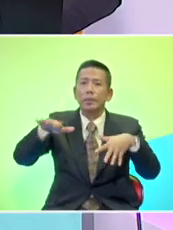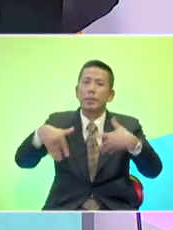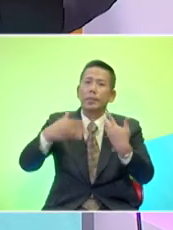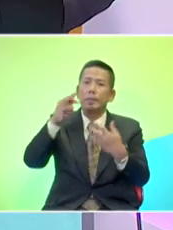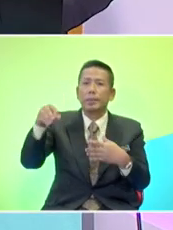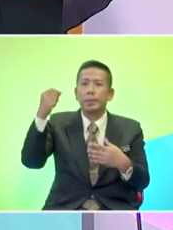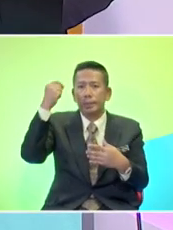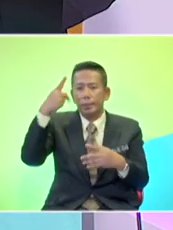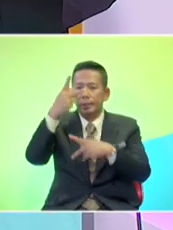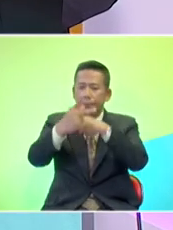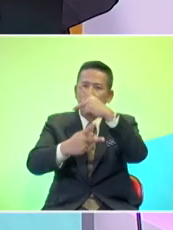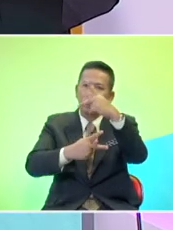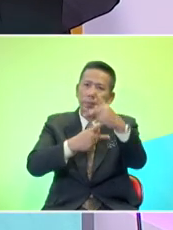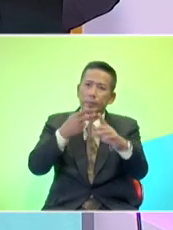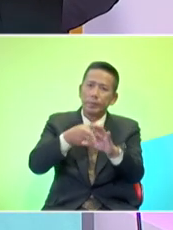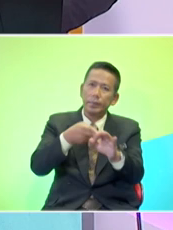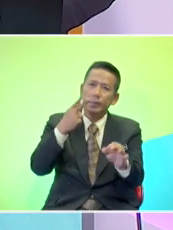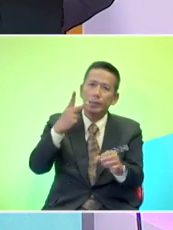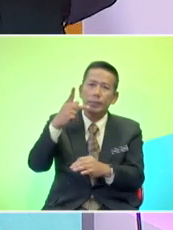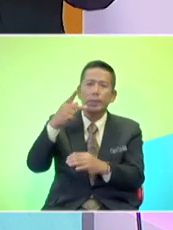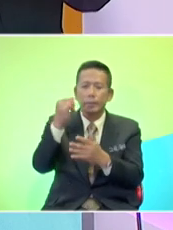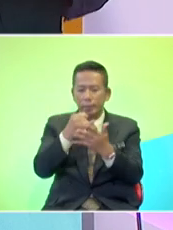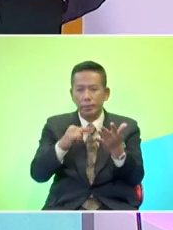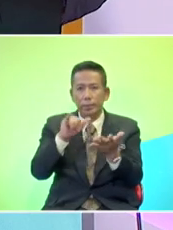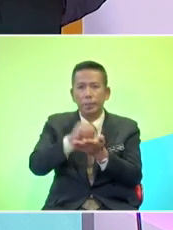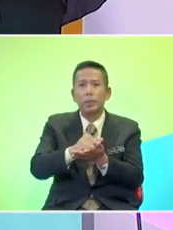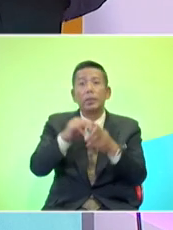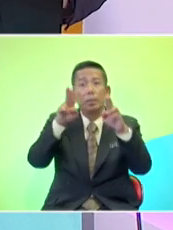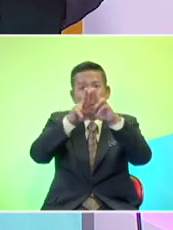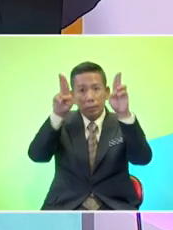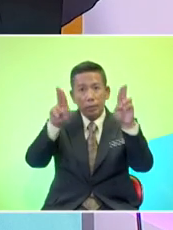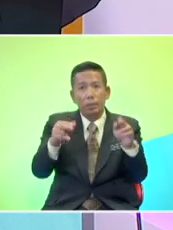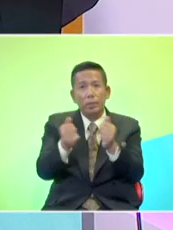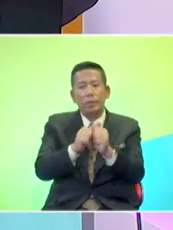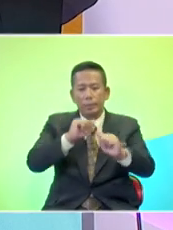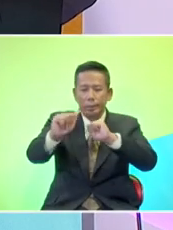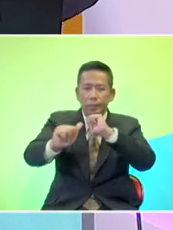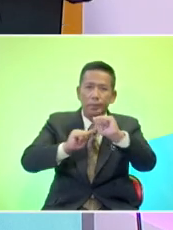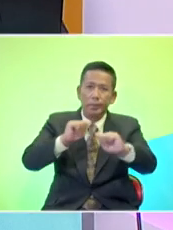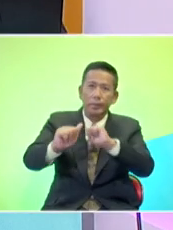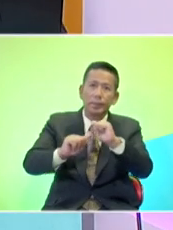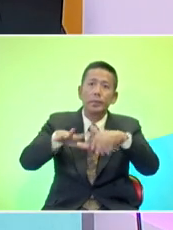paham tentang proses penghasilan kalian itu tadi Kita uji murid ini dengan berbagai activity